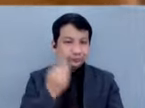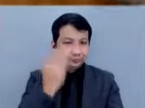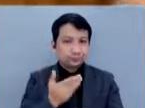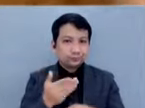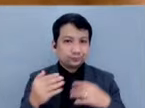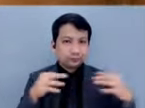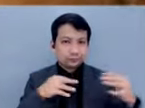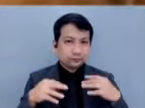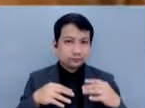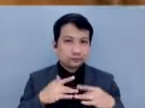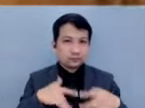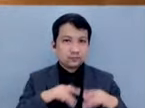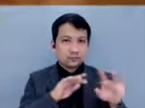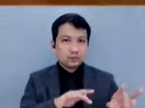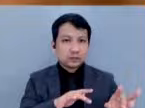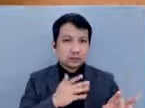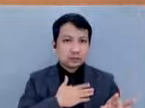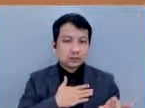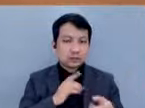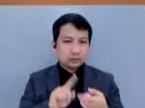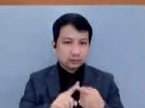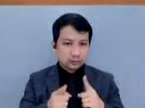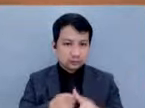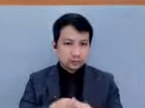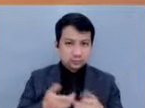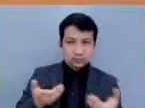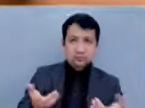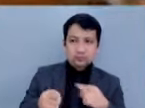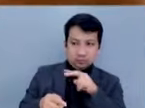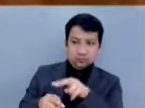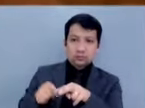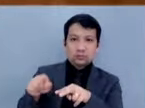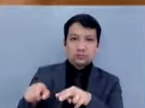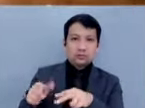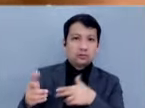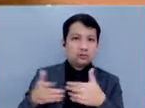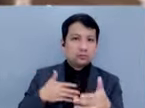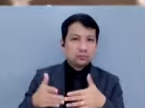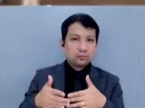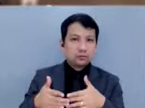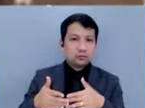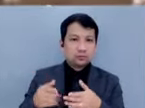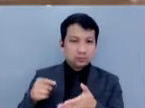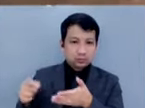Naawa din ako sa kaibigan ko. Di ko naman pwedeng tingnan lang siya, hindi pa niya kami nababayaran.